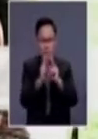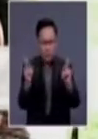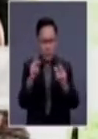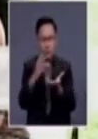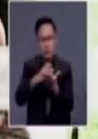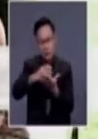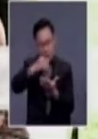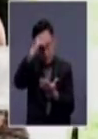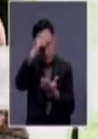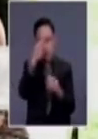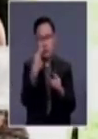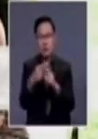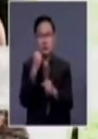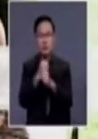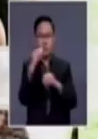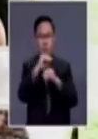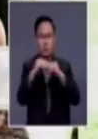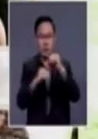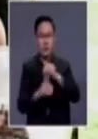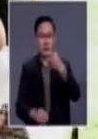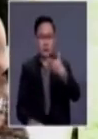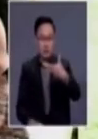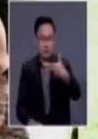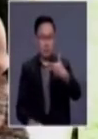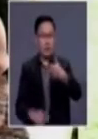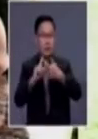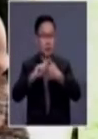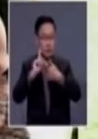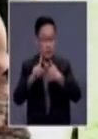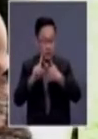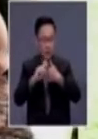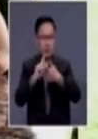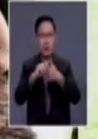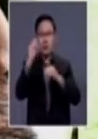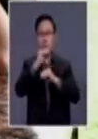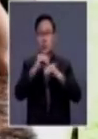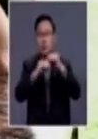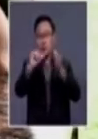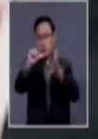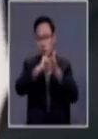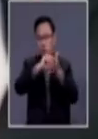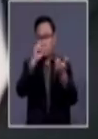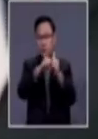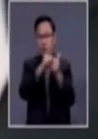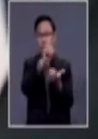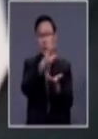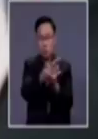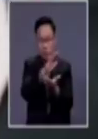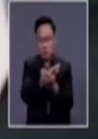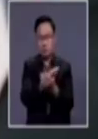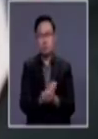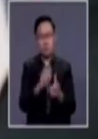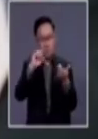านะคะก็มี3โครงการก็คือโครงการแรกก็คือเป็นโครงการที่ใช้ในการแก้ปัญหาของโรงเรียนเป็นปัญห